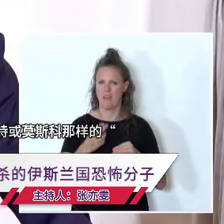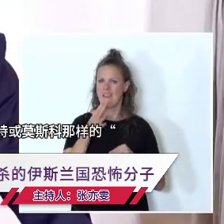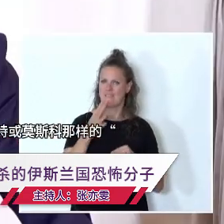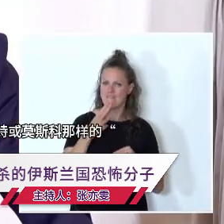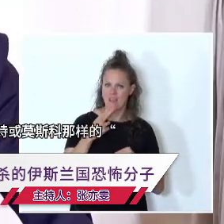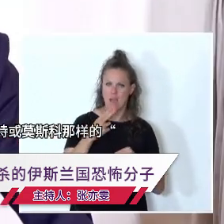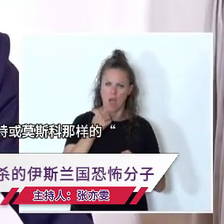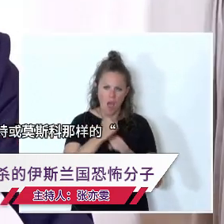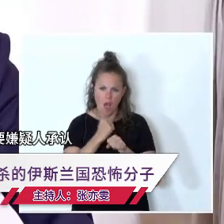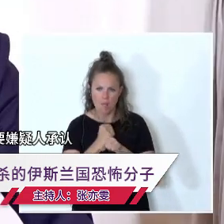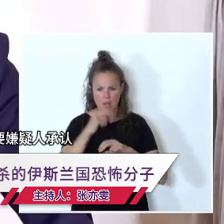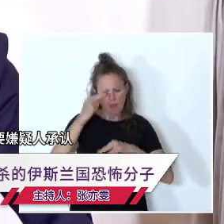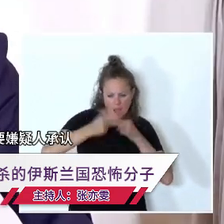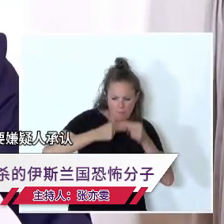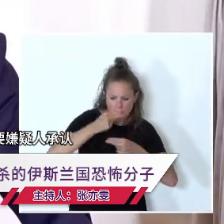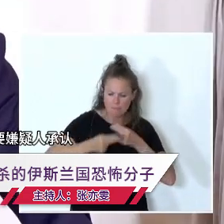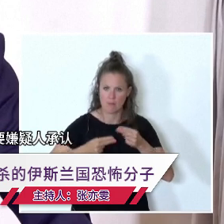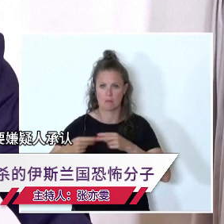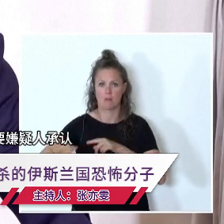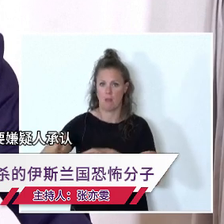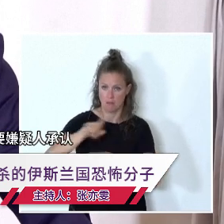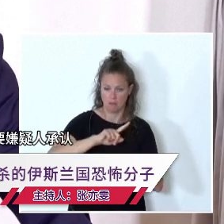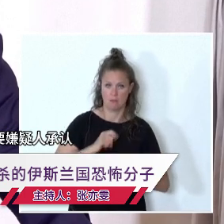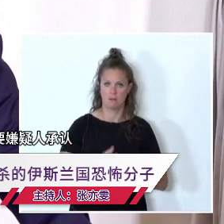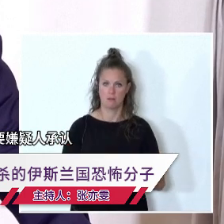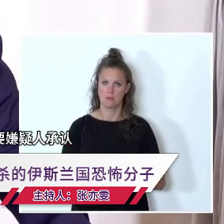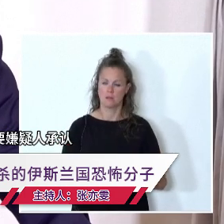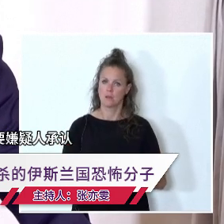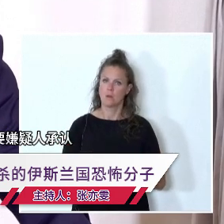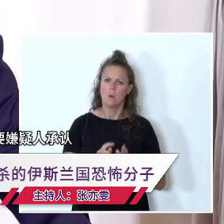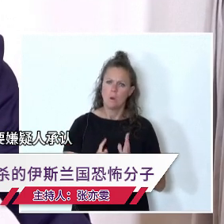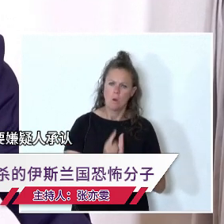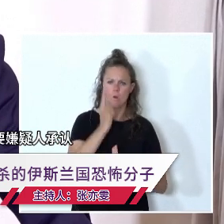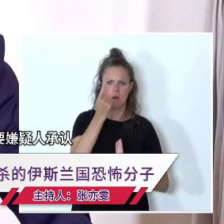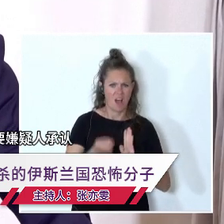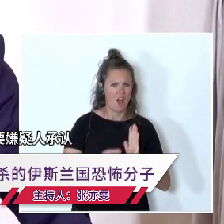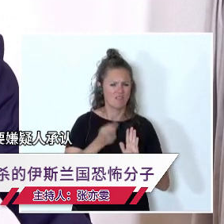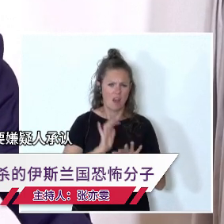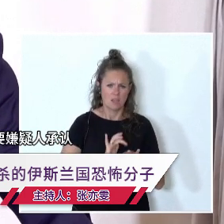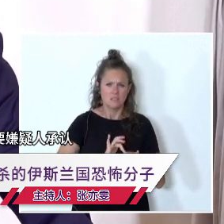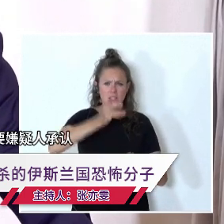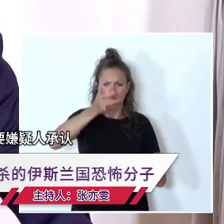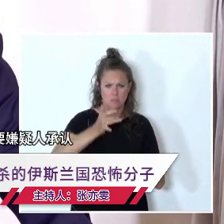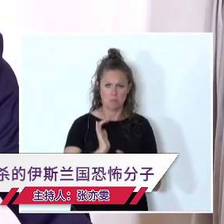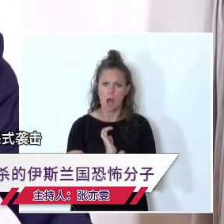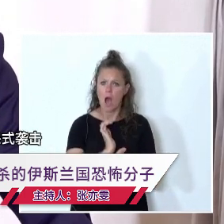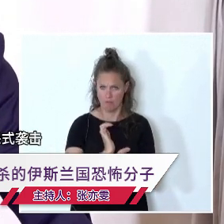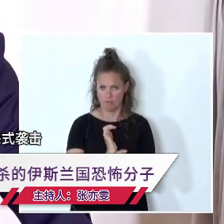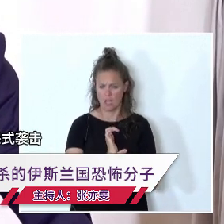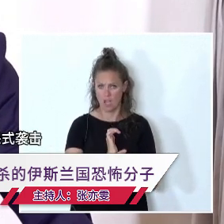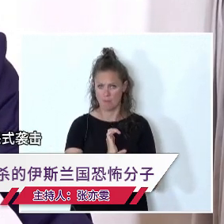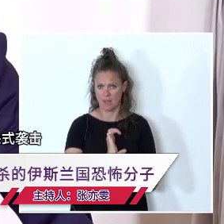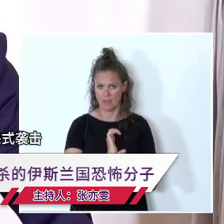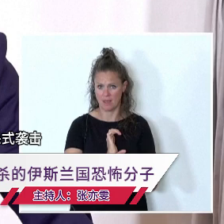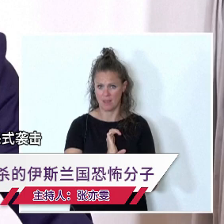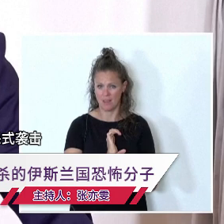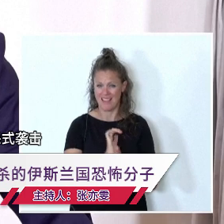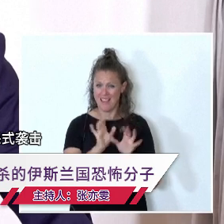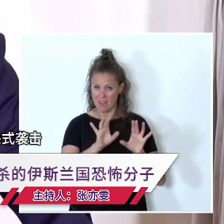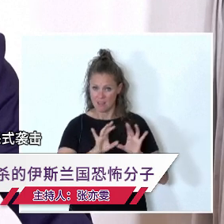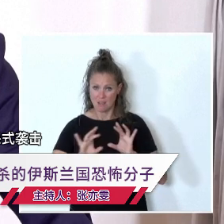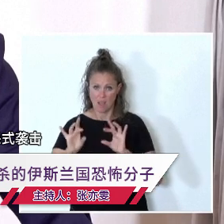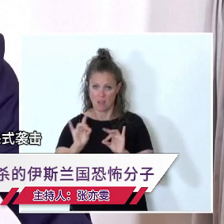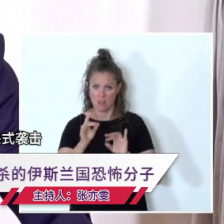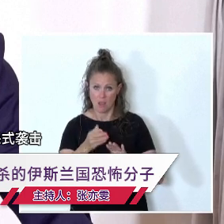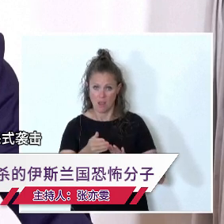样的血腥屠杀。奥地利总理卡尔内哈默说，主要嫌疑人承认他与两名同伙一